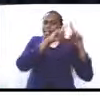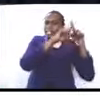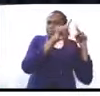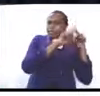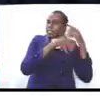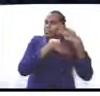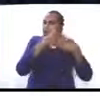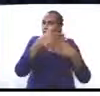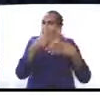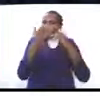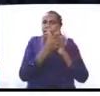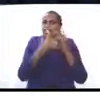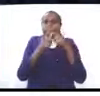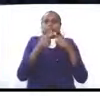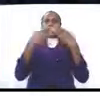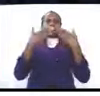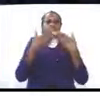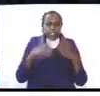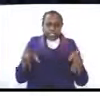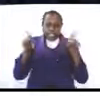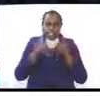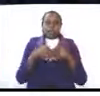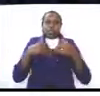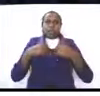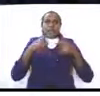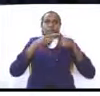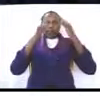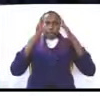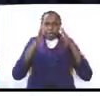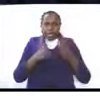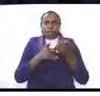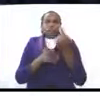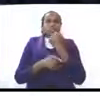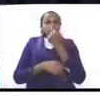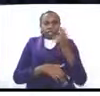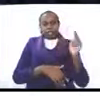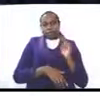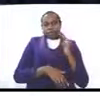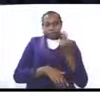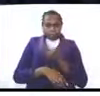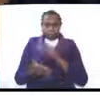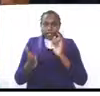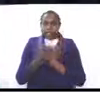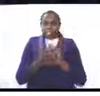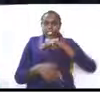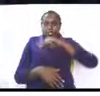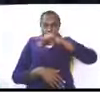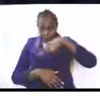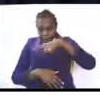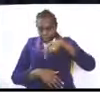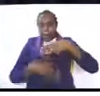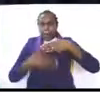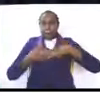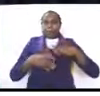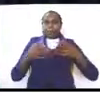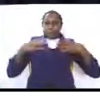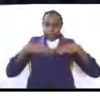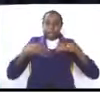tuweze kumaliza na tuwe washindi. Tunahimizwa kuwa sisi kama